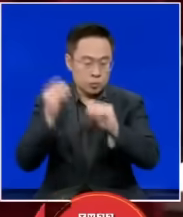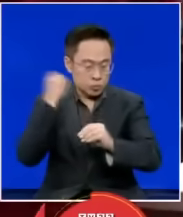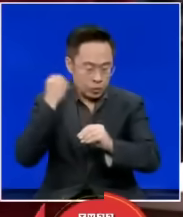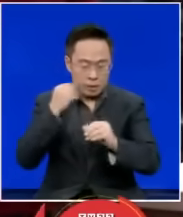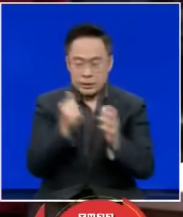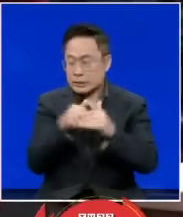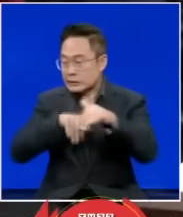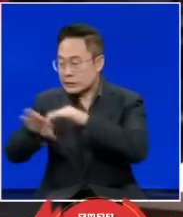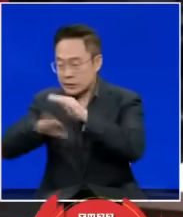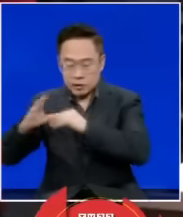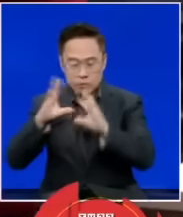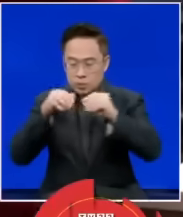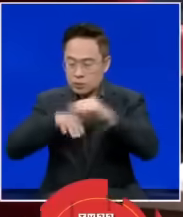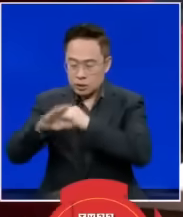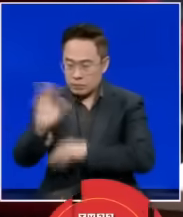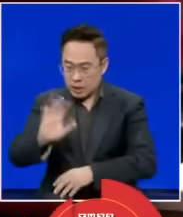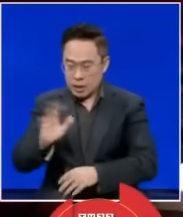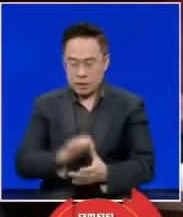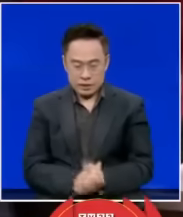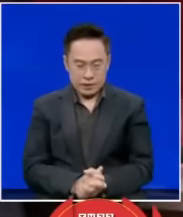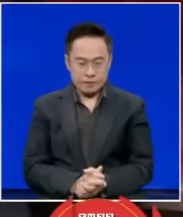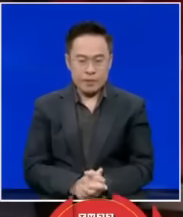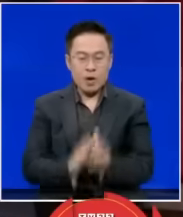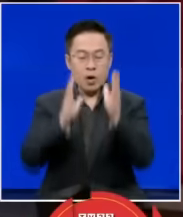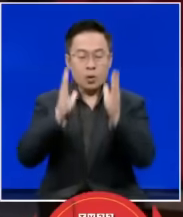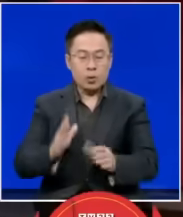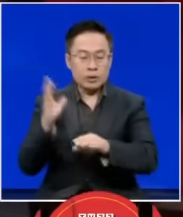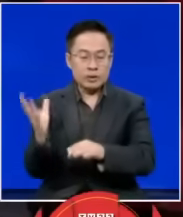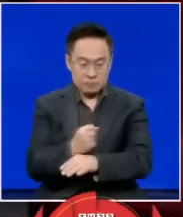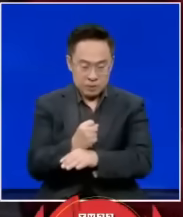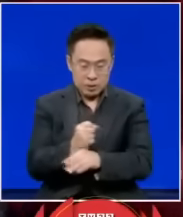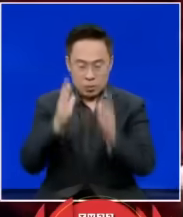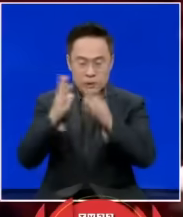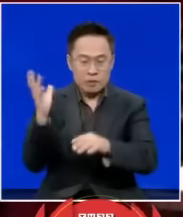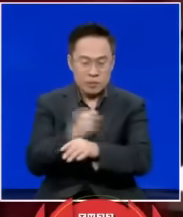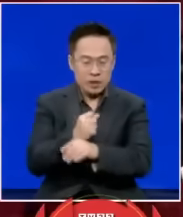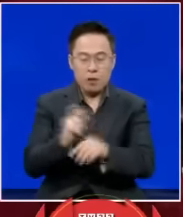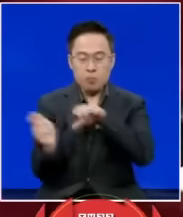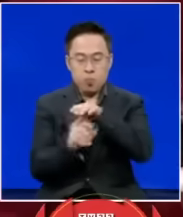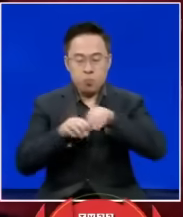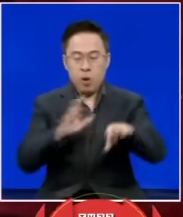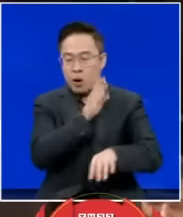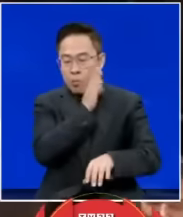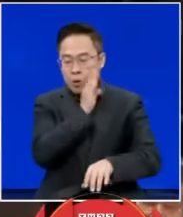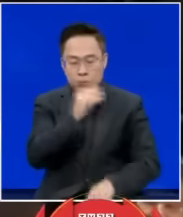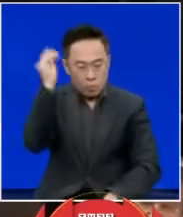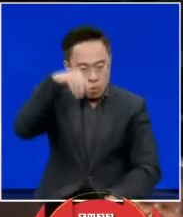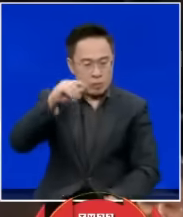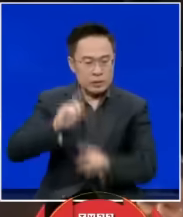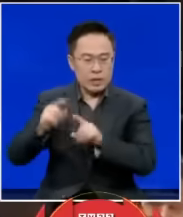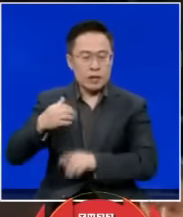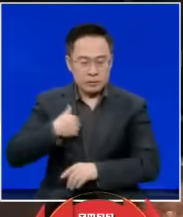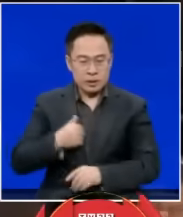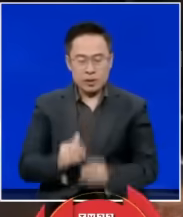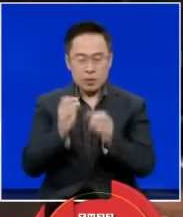งเนี่ยล่ะนักการเมืองเองก็เป็นคนปล่อยข่าวเองอะค่ะเพื่อที่จะโยนหินถามทางก็มีนะแล้วก็สื่อเองเนี่ยก็จะต